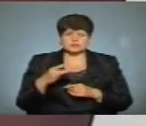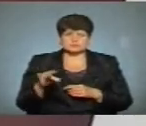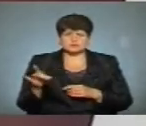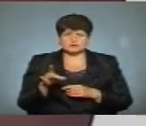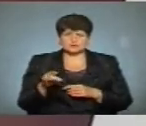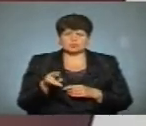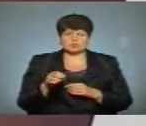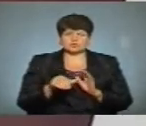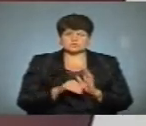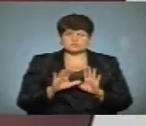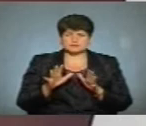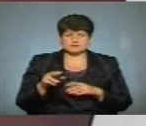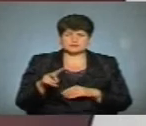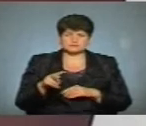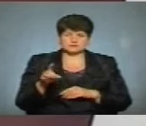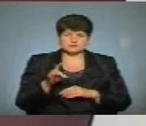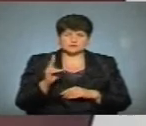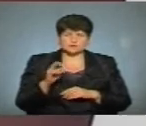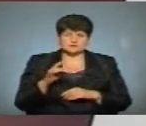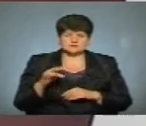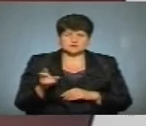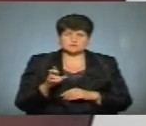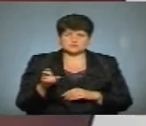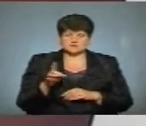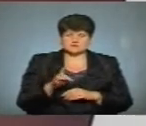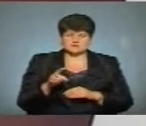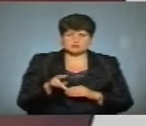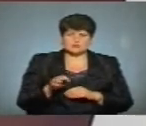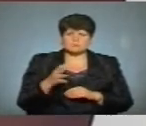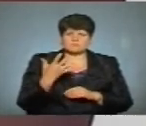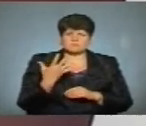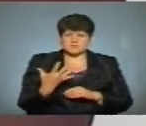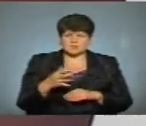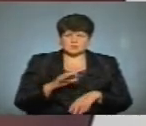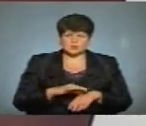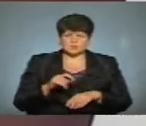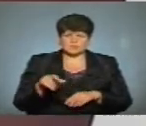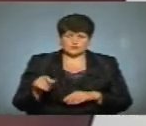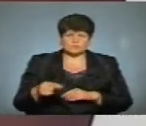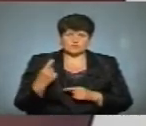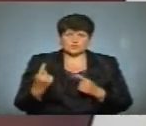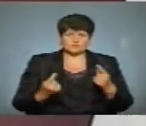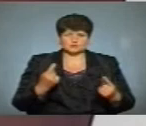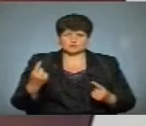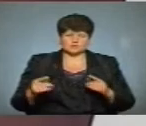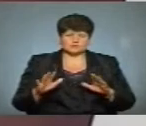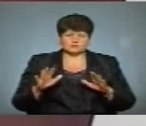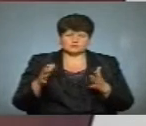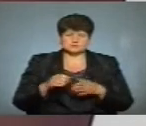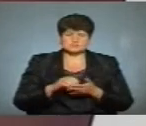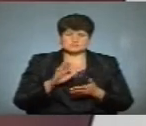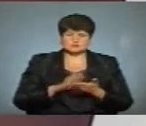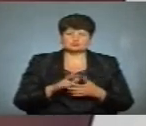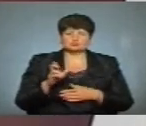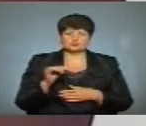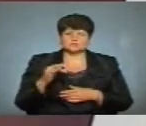районах – по 6 випадків, у Лановецькому, Козівському і Бережанському районах – по 5 хворих і по одному новому випадку зафіксували у